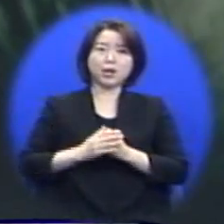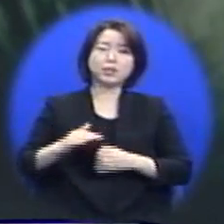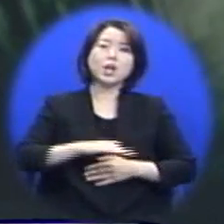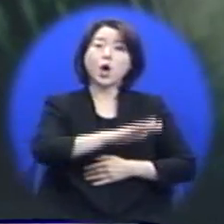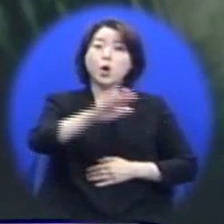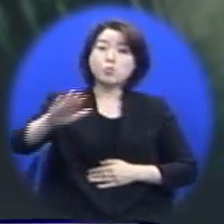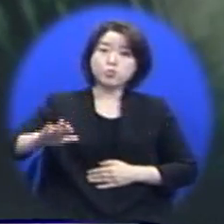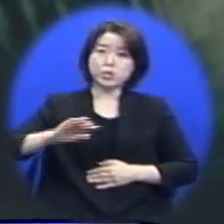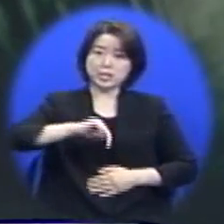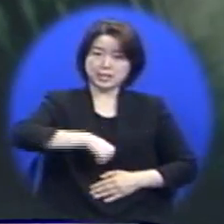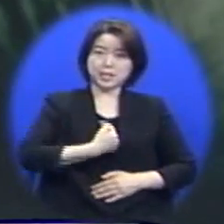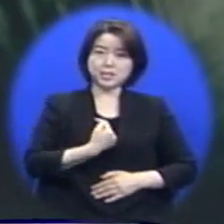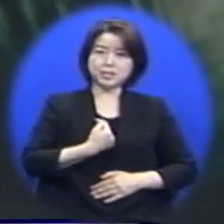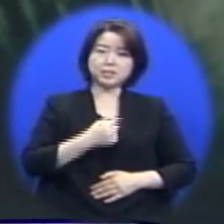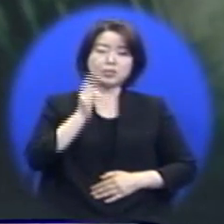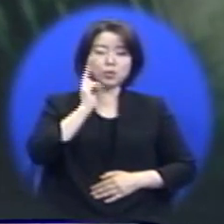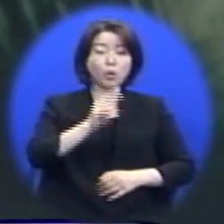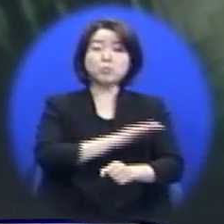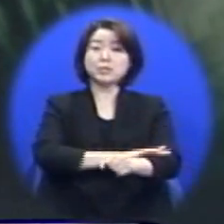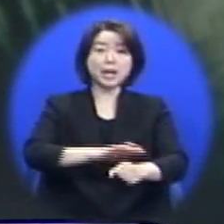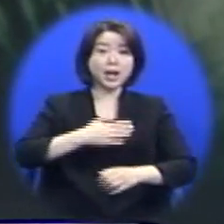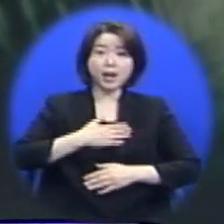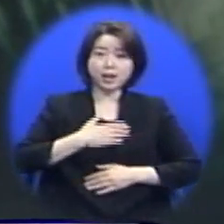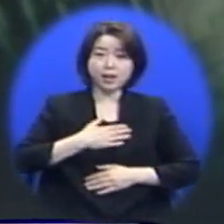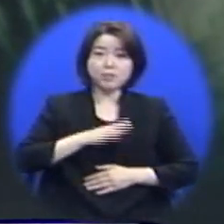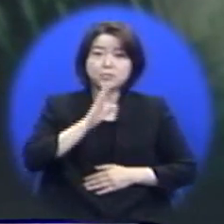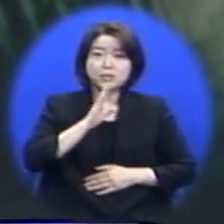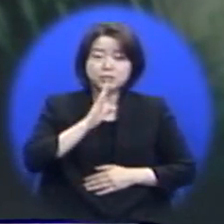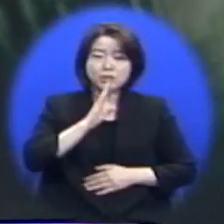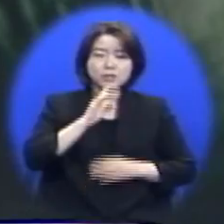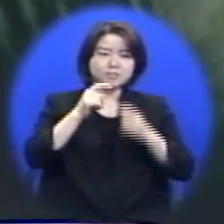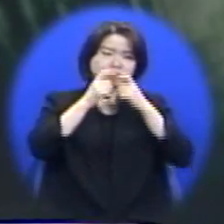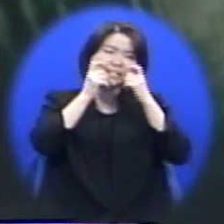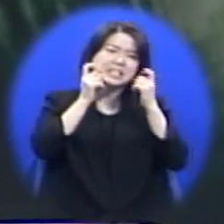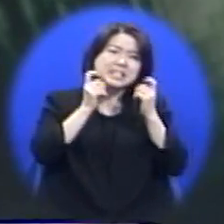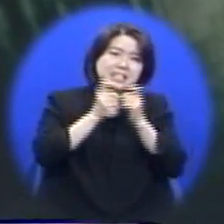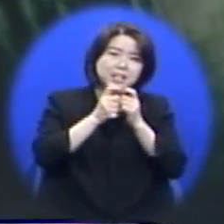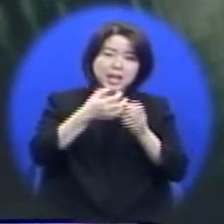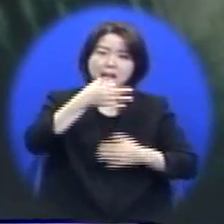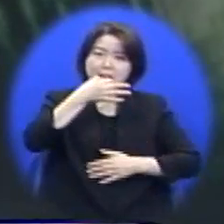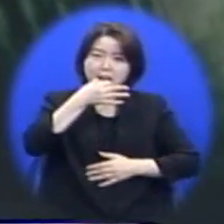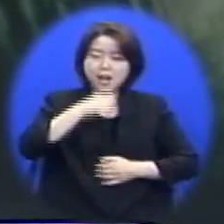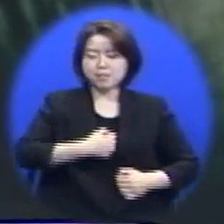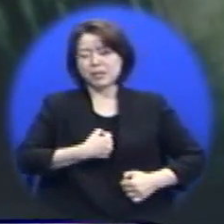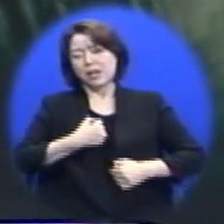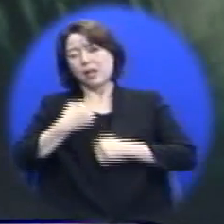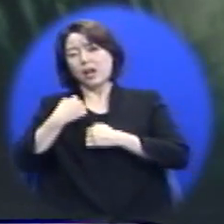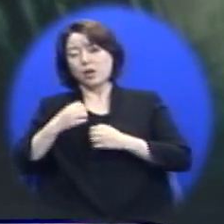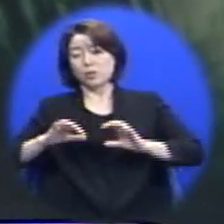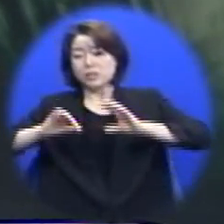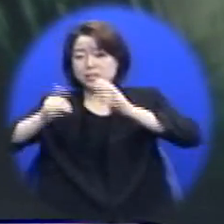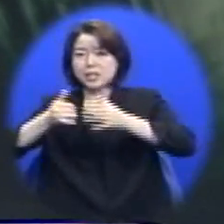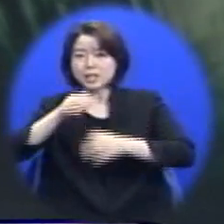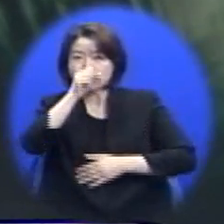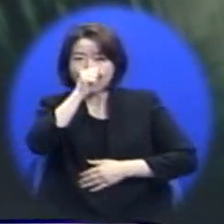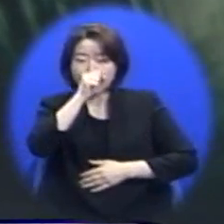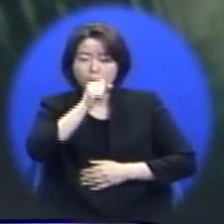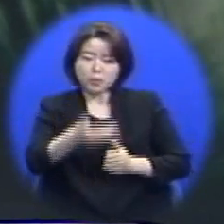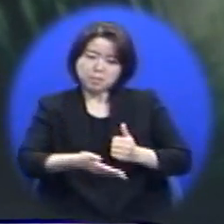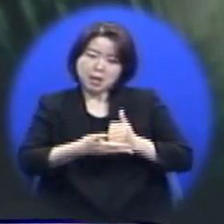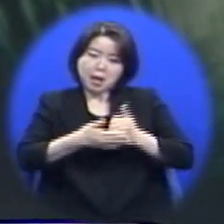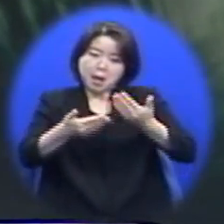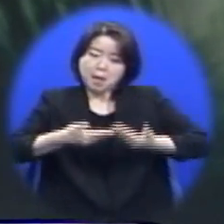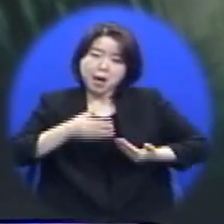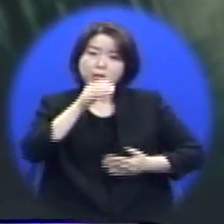우리는 우리 자신을 너무 잘 알잖아요. 이기적이고 욕심 많고 게으르고 세상만 좋아하고 대접받기만